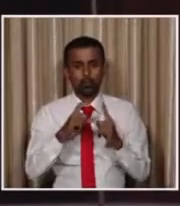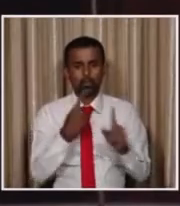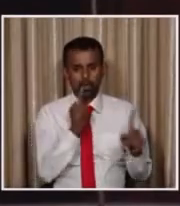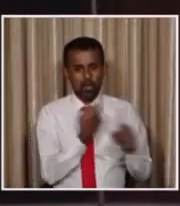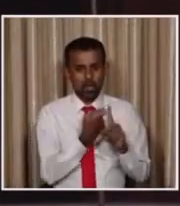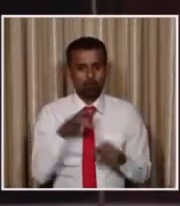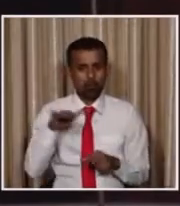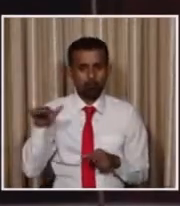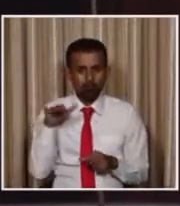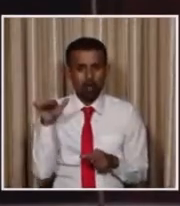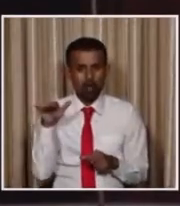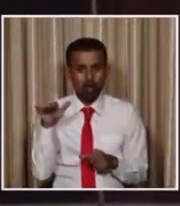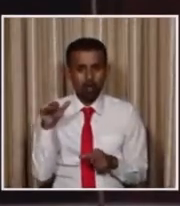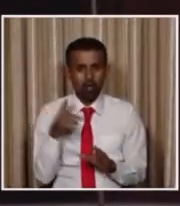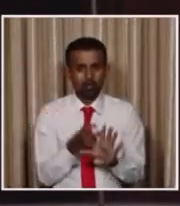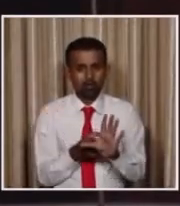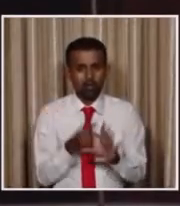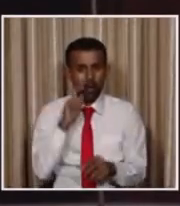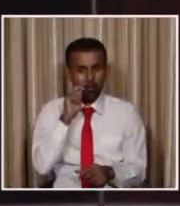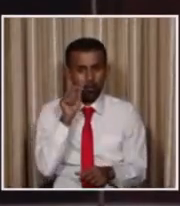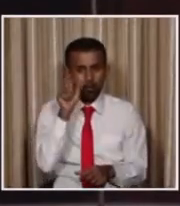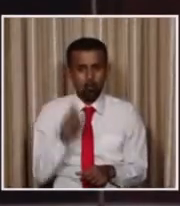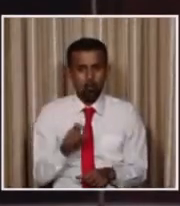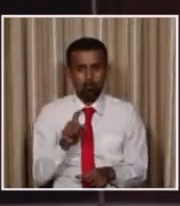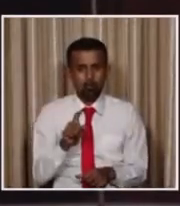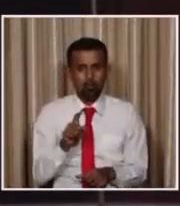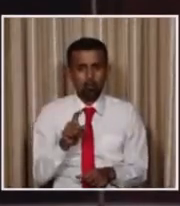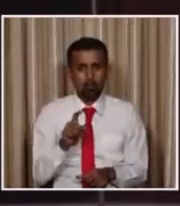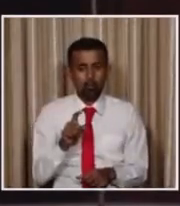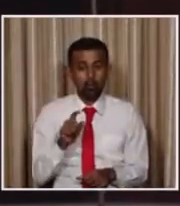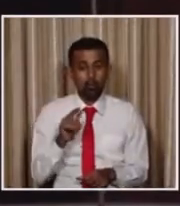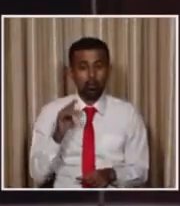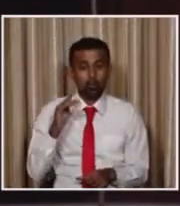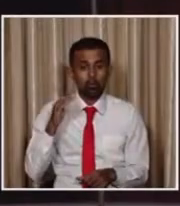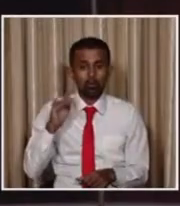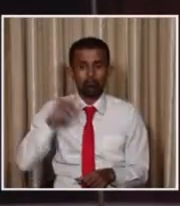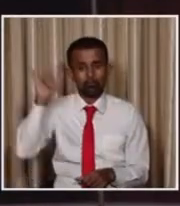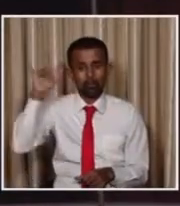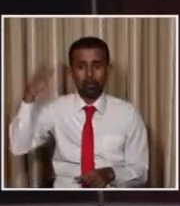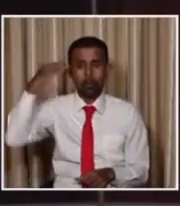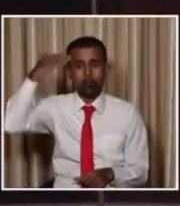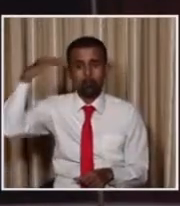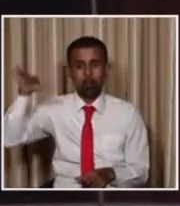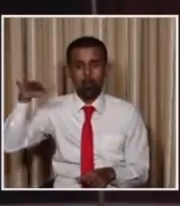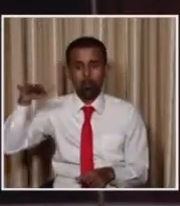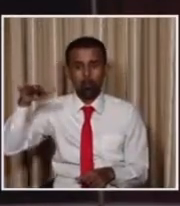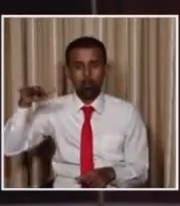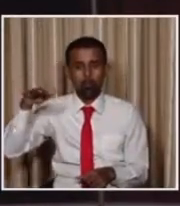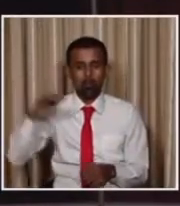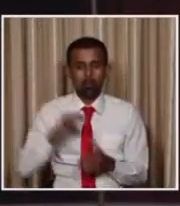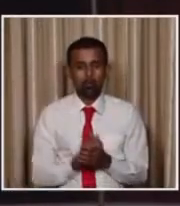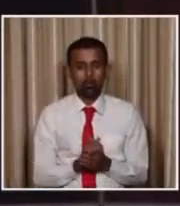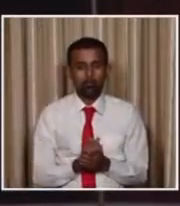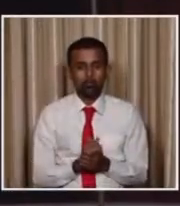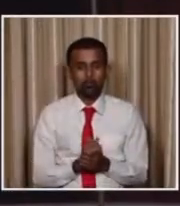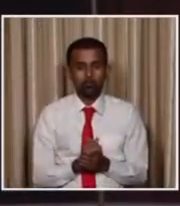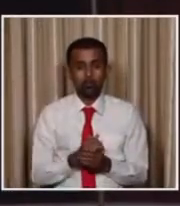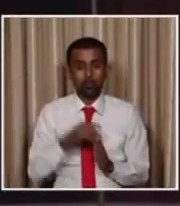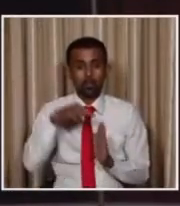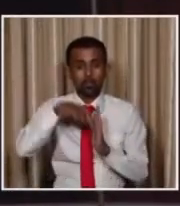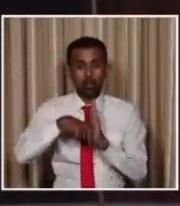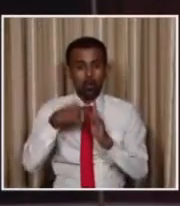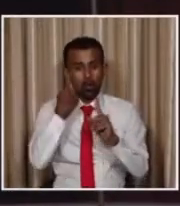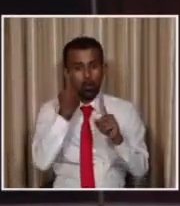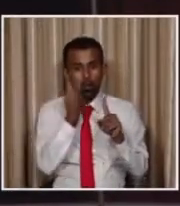දිස්ත්‍රික්කයේ මේ ප්‍රදේශයේ තරුණෙක් විදේශයක ඉඳලා ඔහු මරණයට පත් වුණා. ඒ මරණයට පත් වුණාට පස්සේ දකුණු